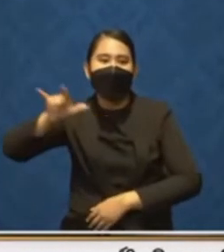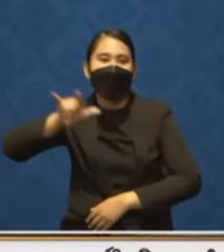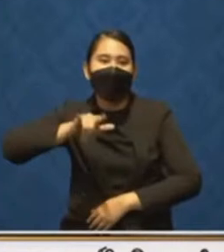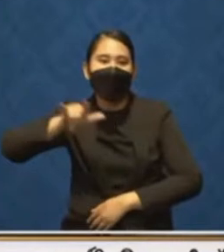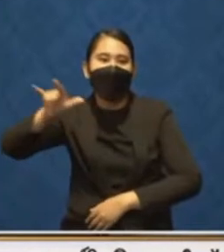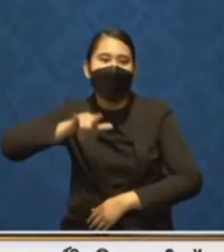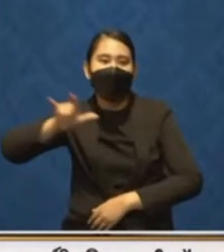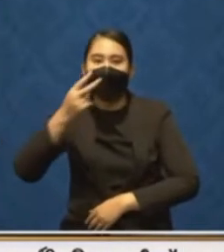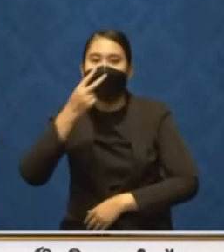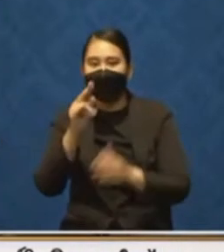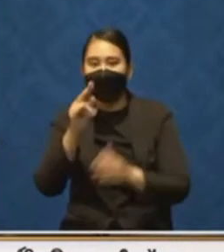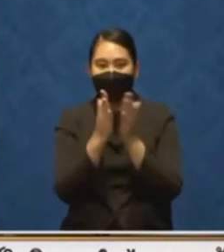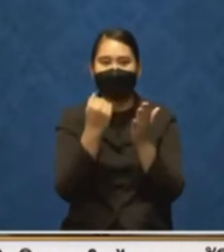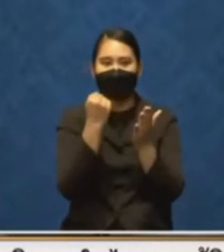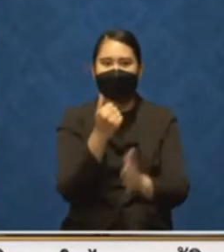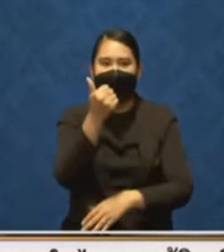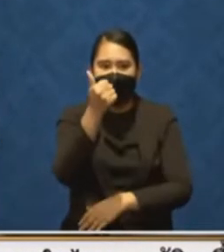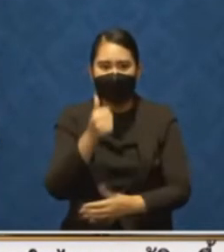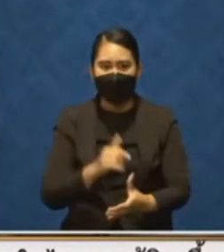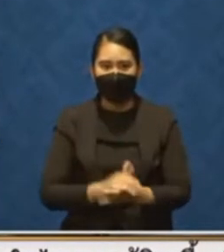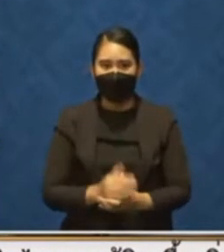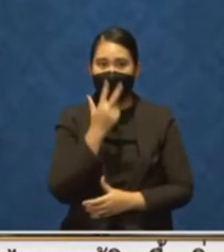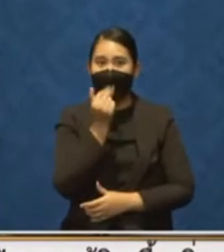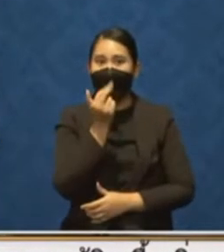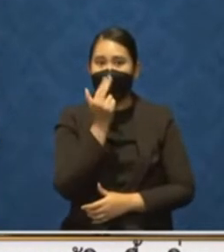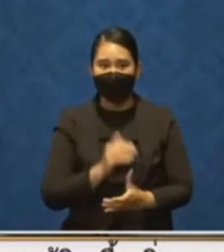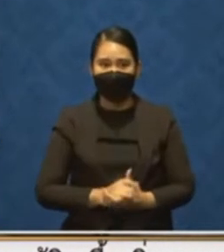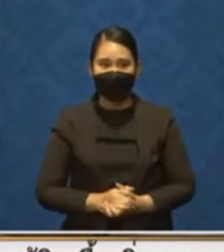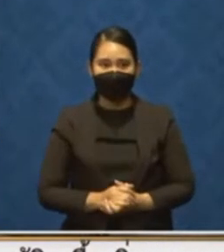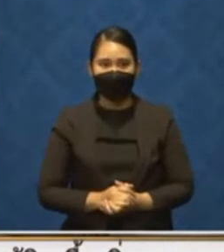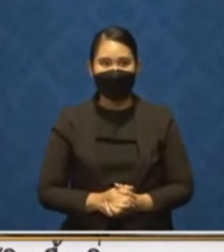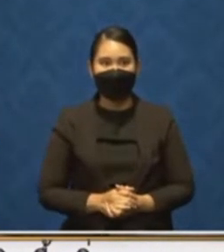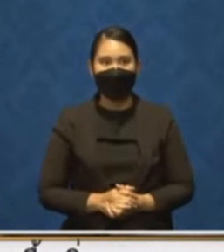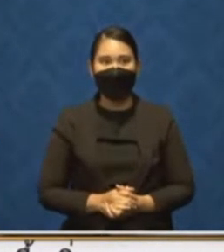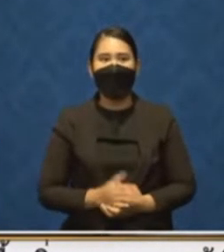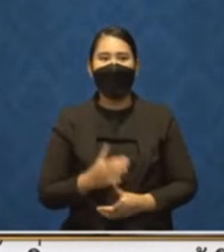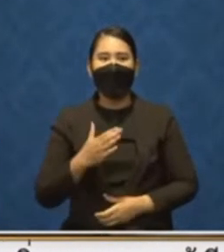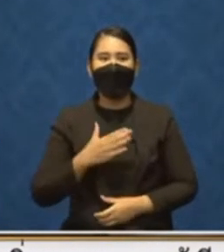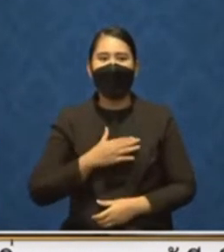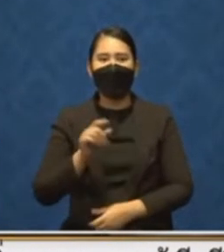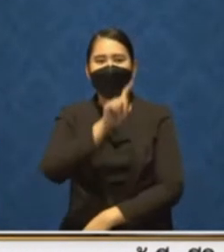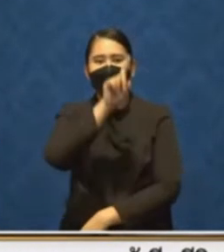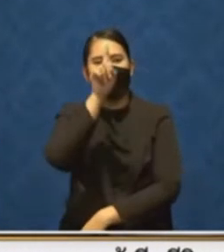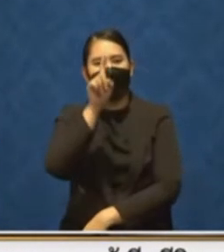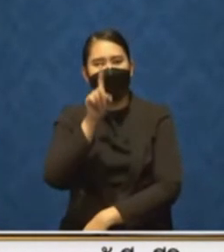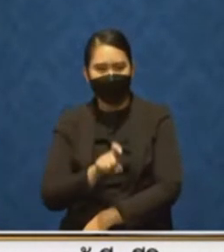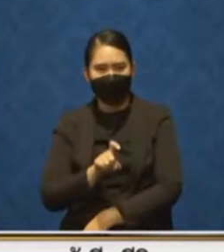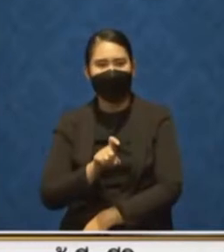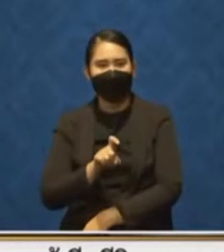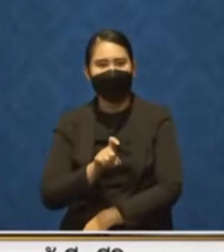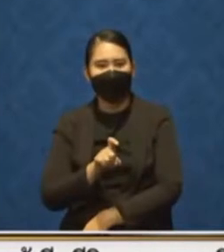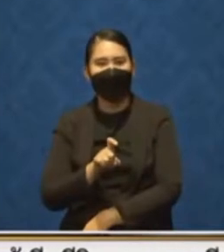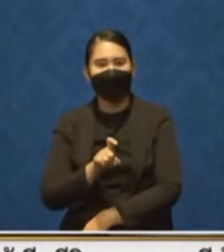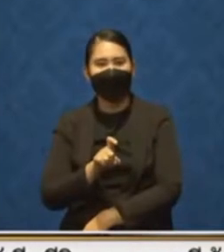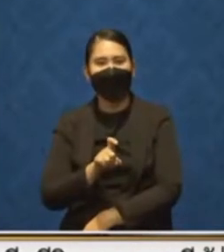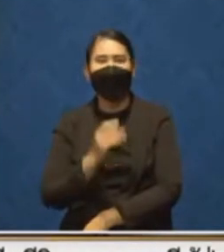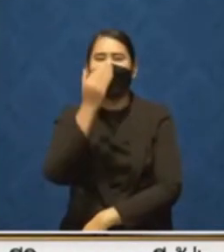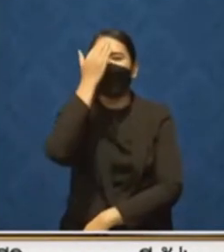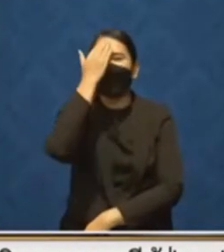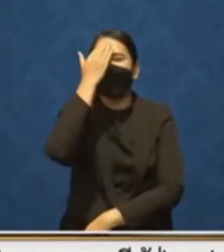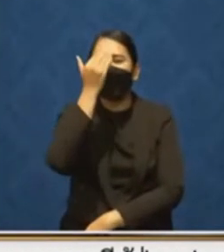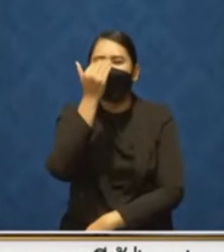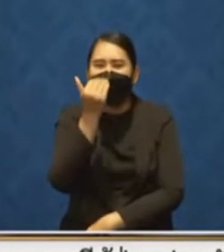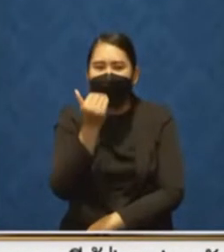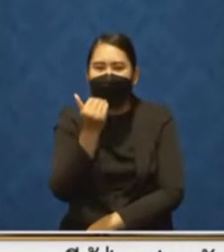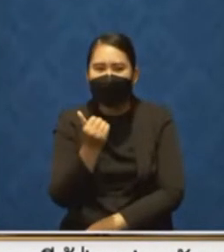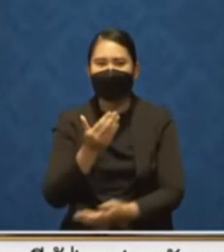เปิดไปดูพาสปอร์ตก็เลยเห็นหมดผมถึงผ่านสงสัยอ่ะครับว่าทำไมถึงต้อง